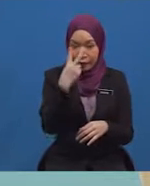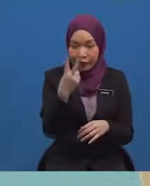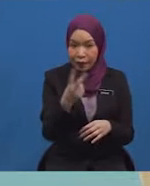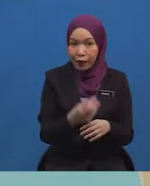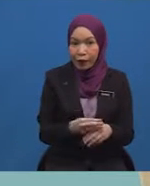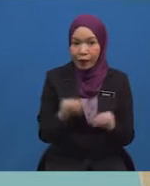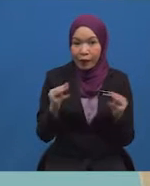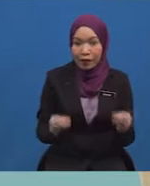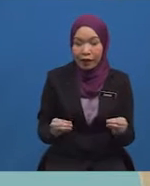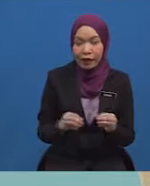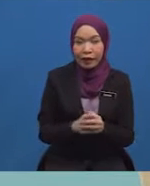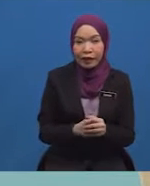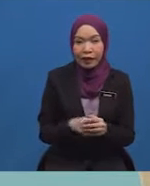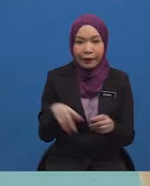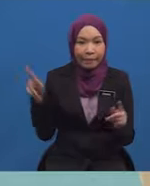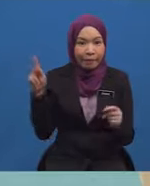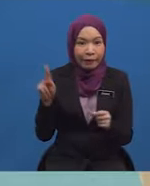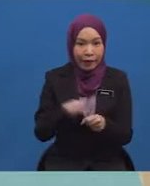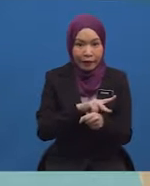cukup bersyukur tinggal di Malaysia.